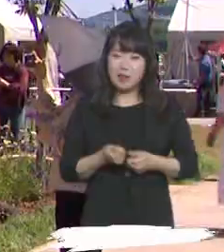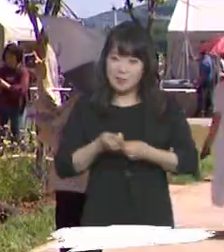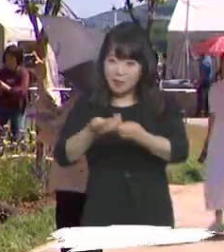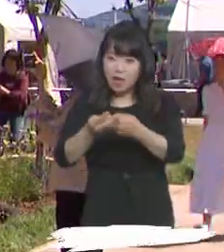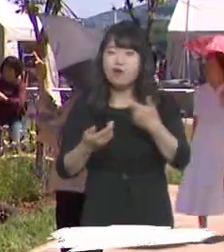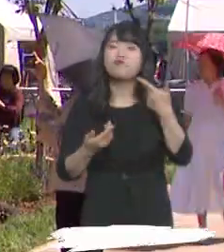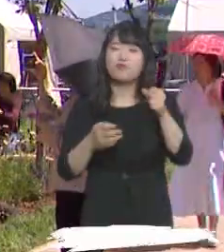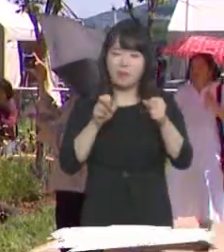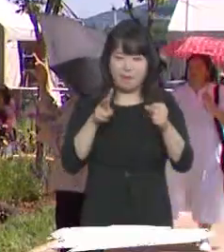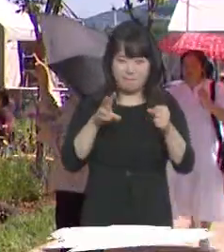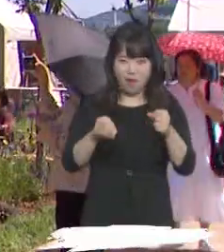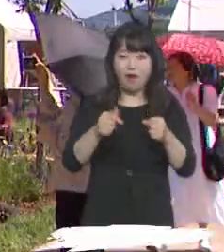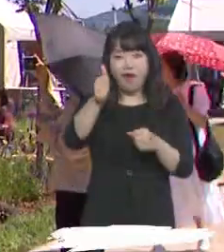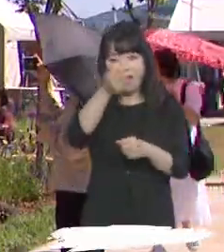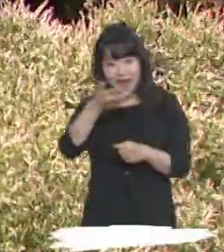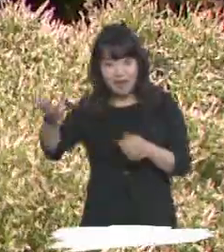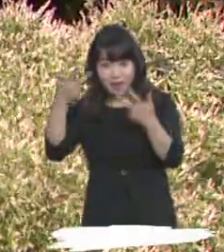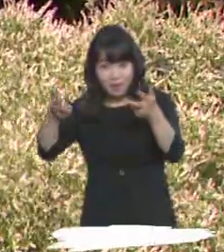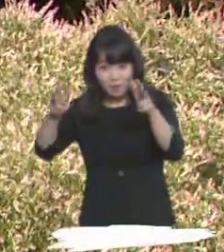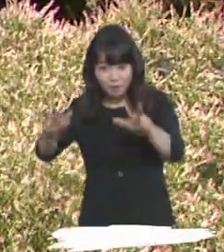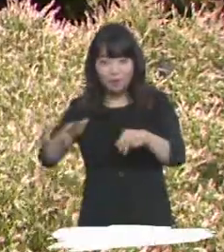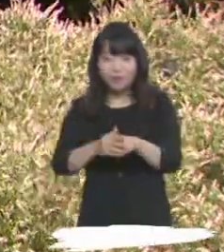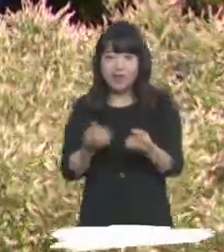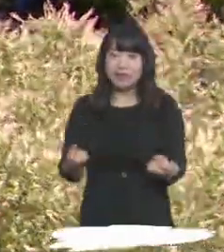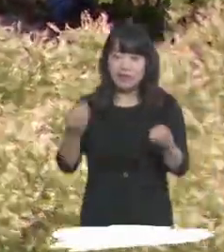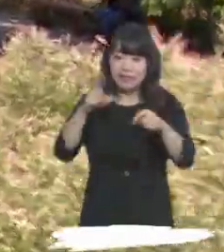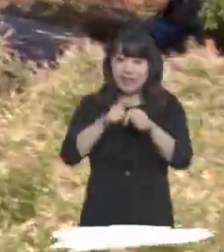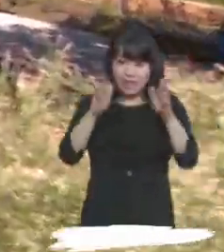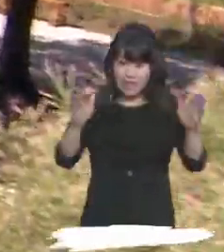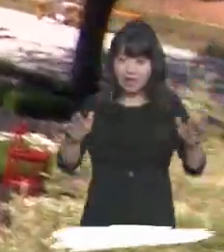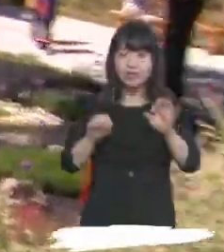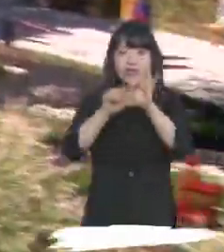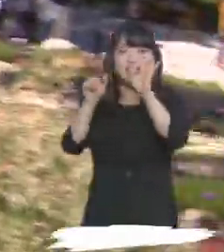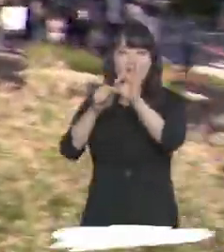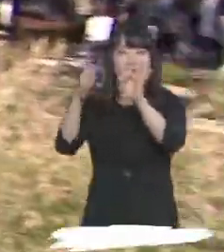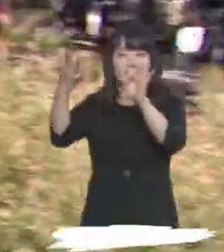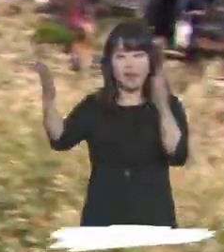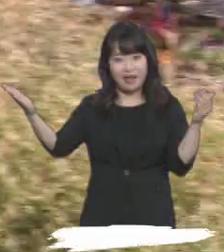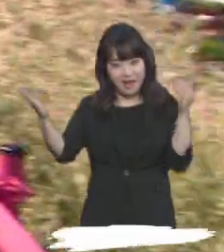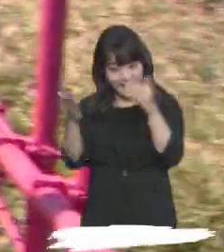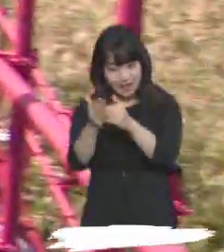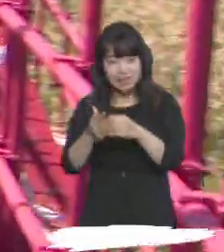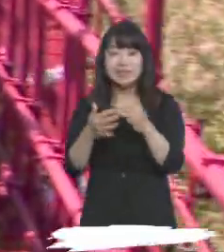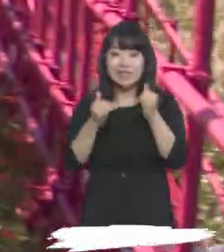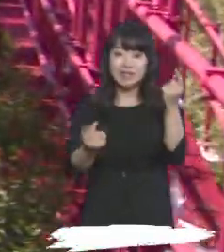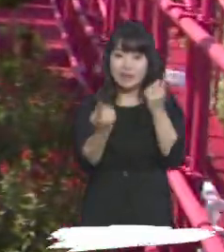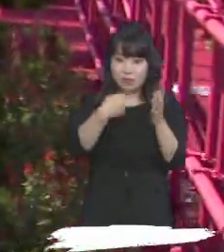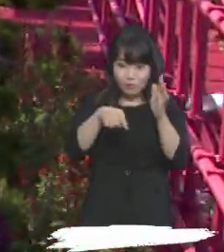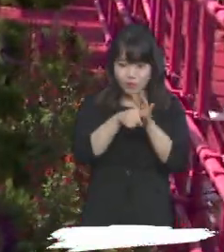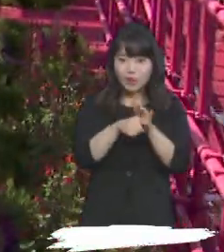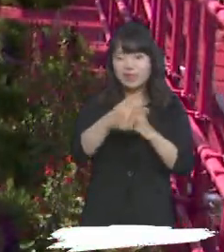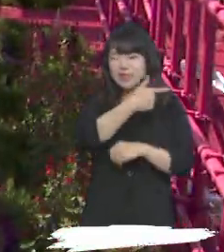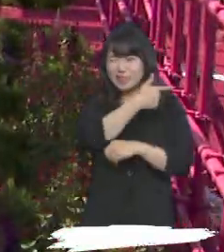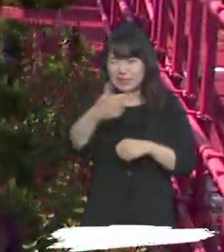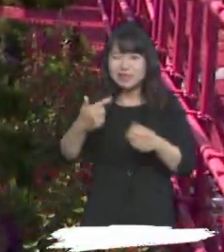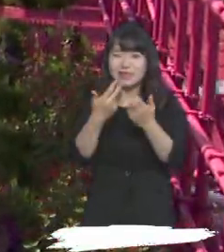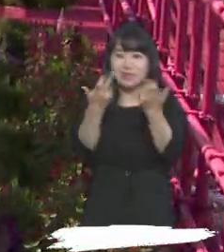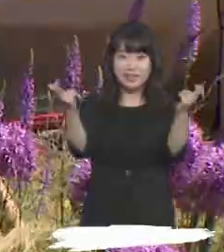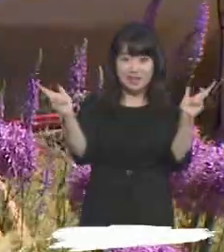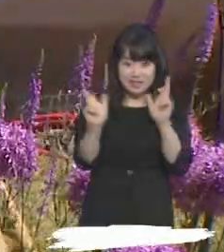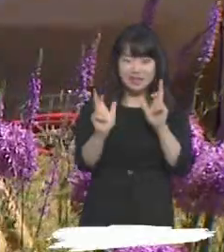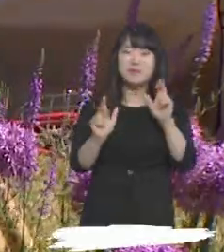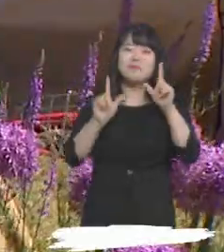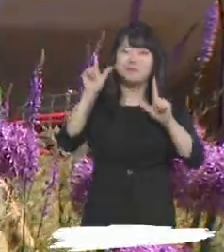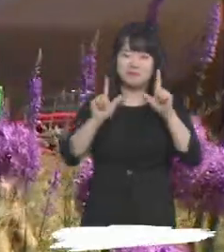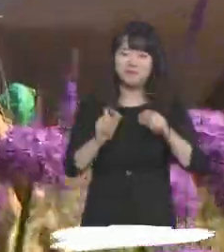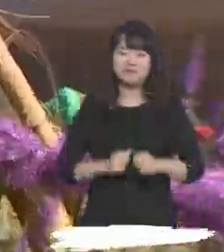평 뚝섬 한강공원은 박람회가 열리는 오는 10월 8일까지 시민들을 위한 대정원으로